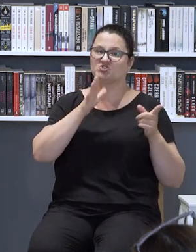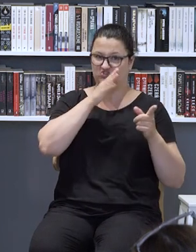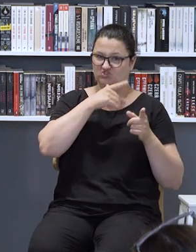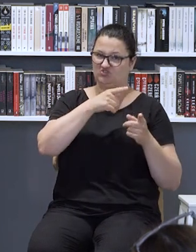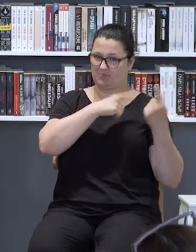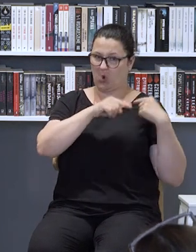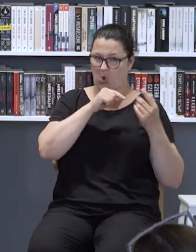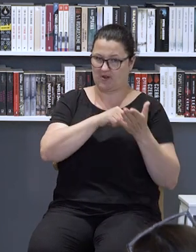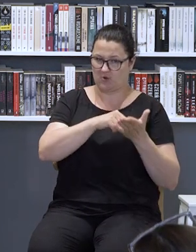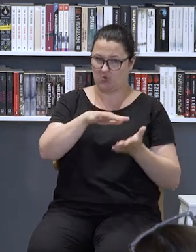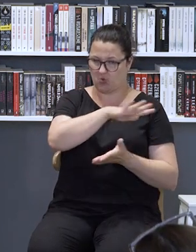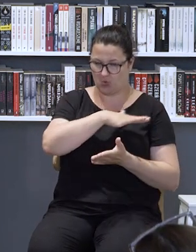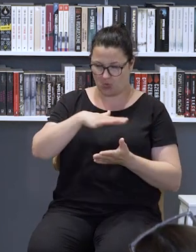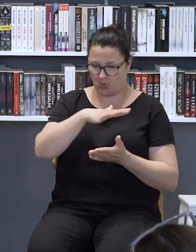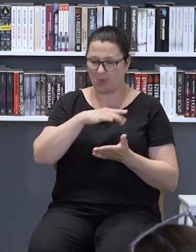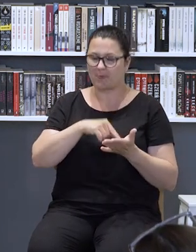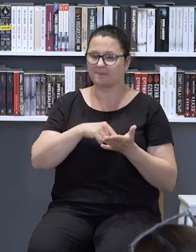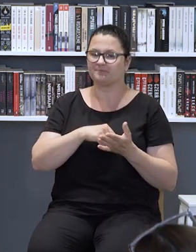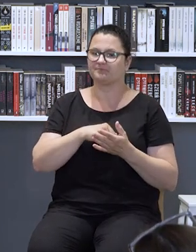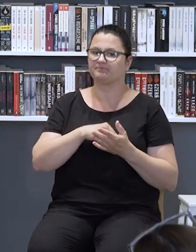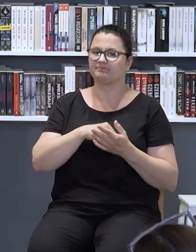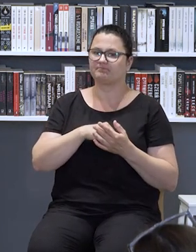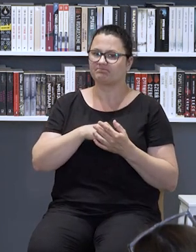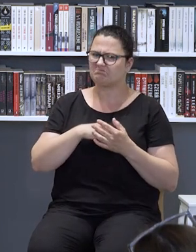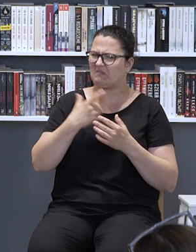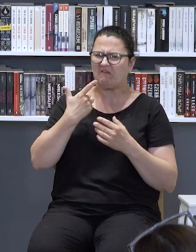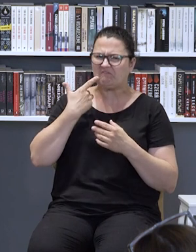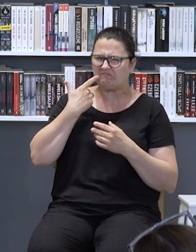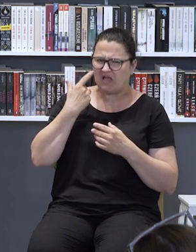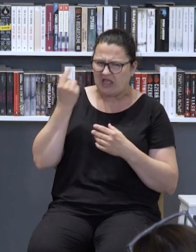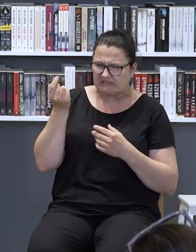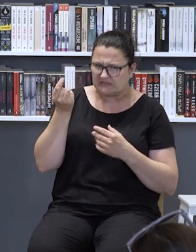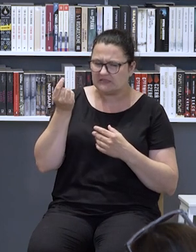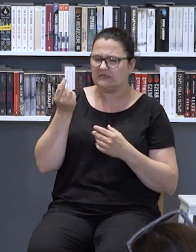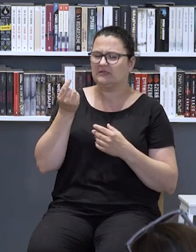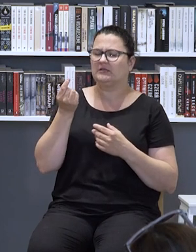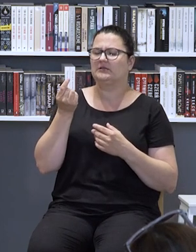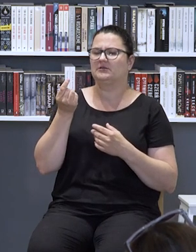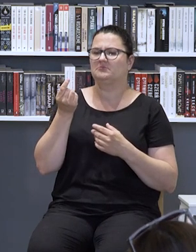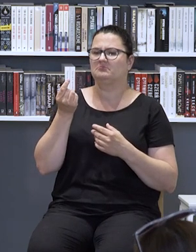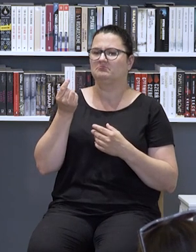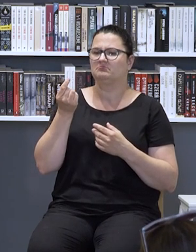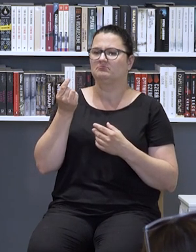żydowską, w ciągu 2 dni